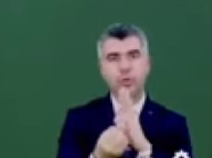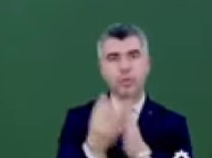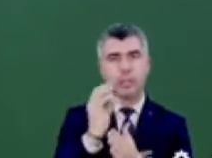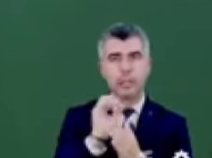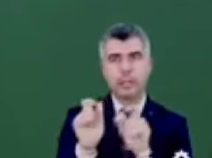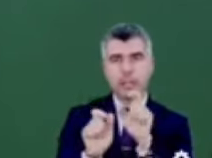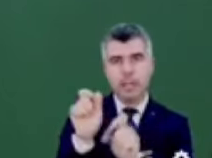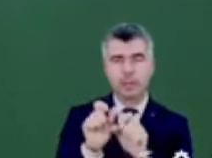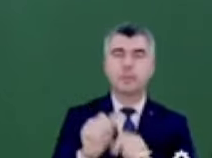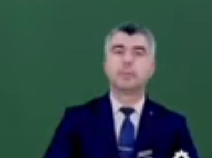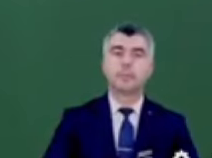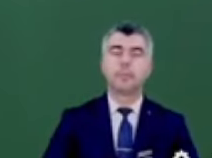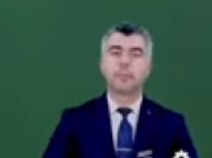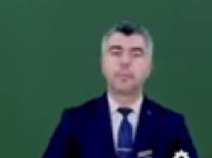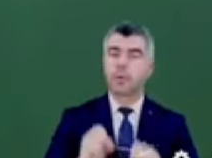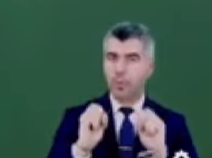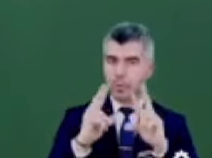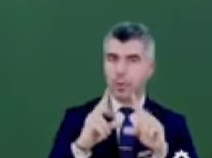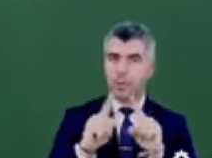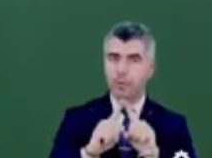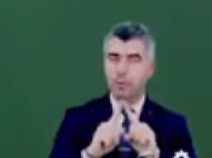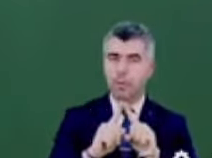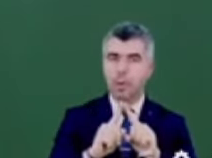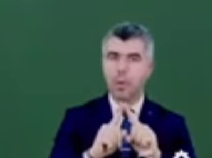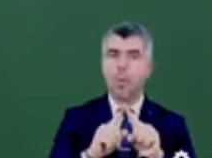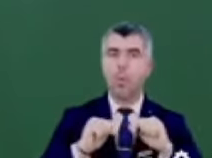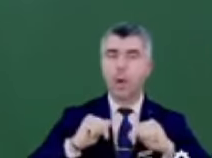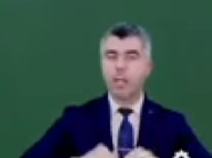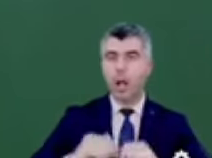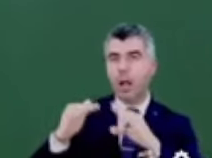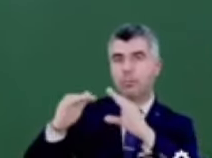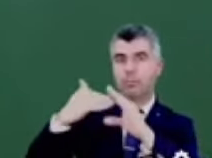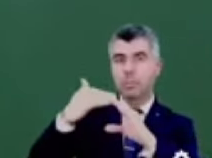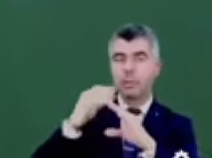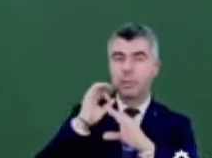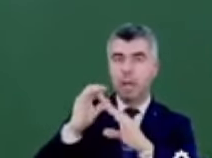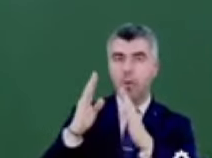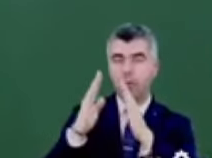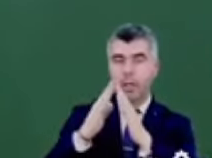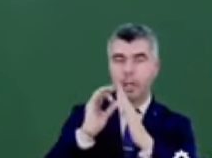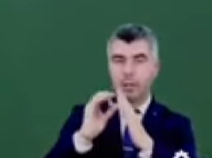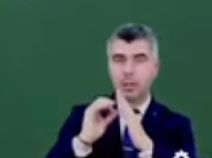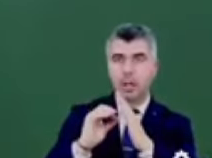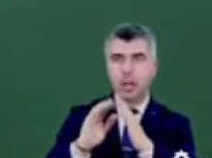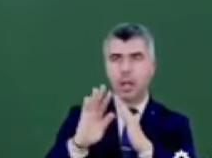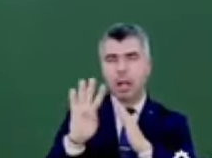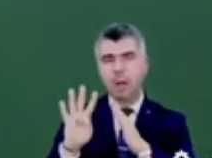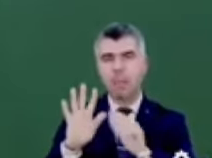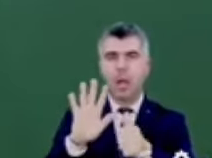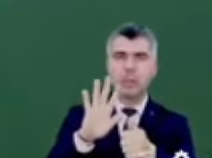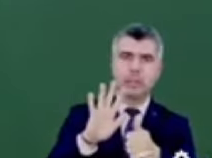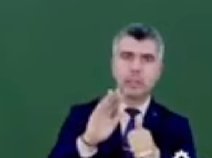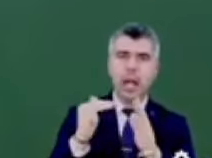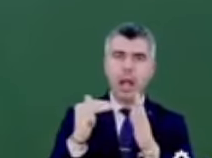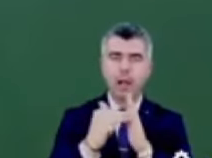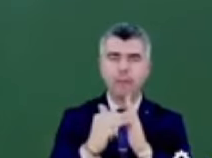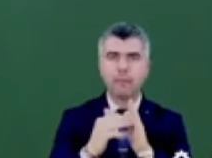بالفعل الوزاره المعنيه عبر المنصه توصلت بحوالي 64 65 الف